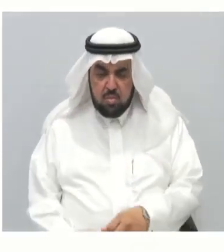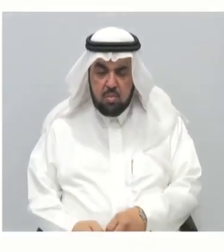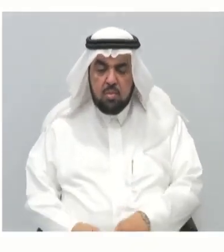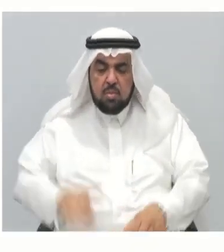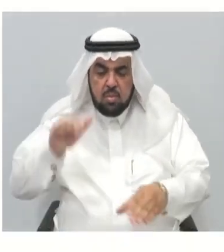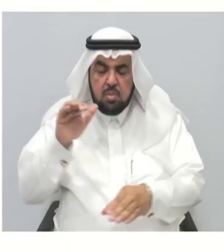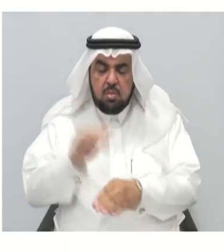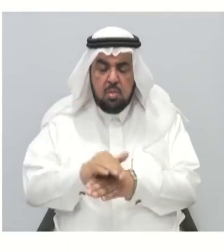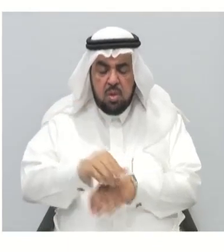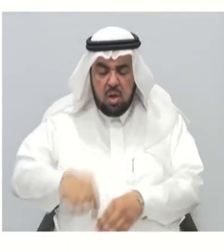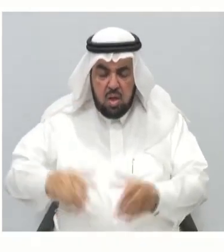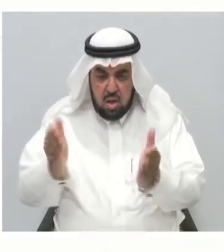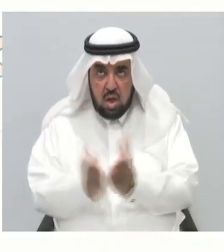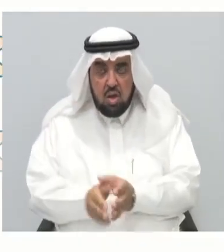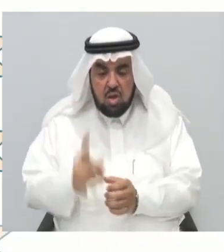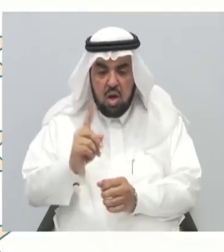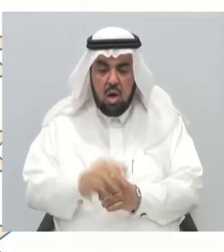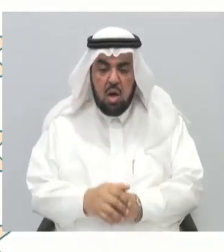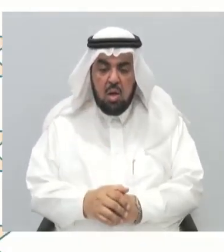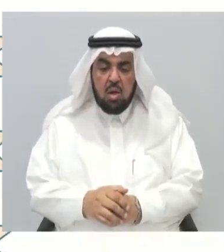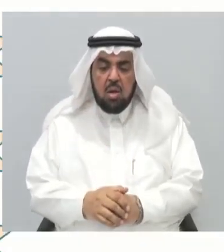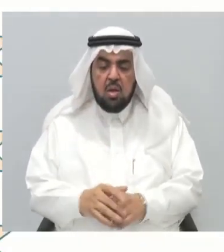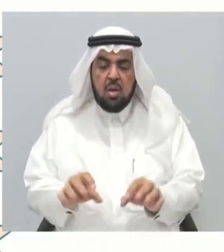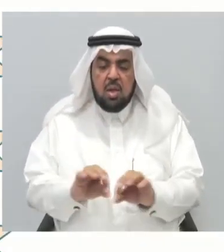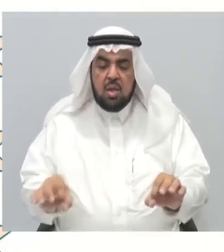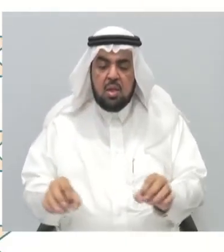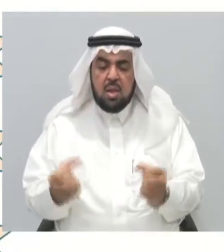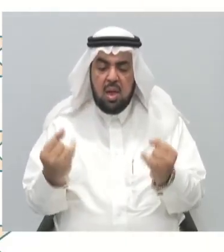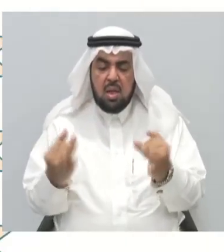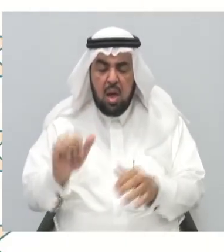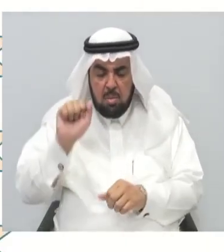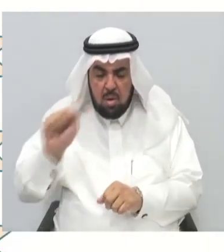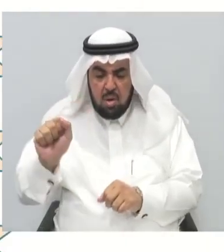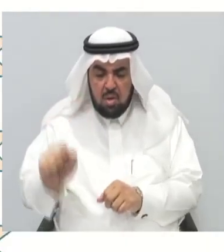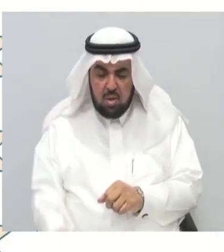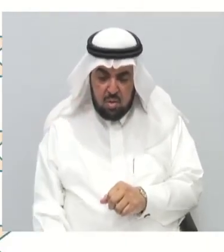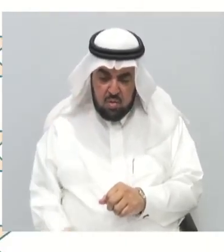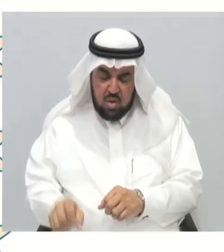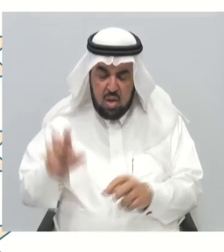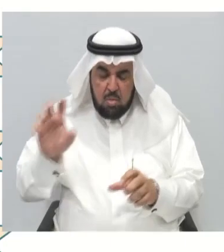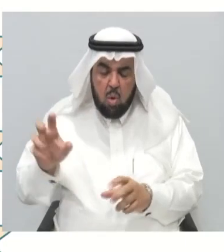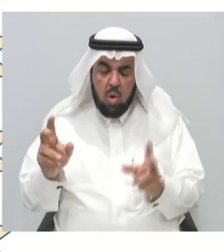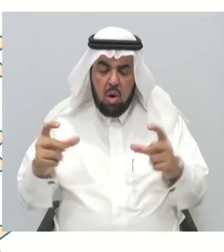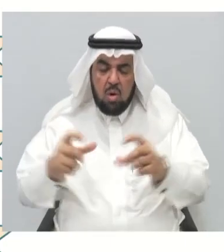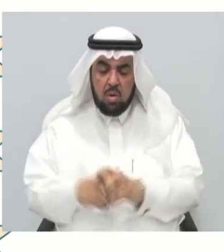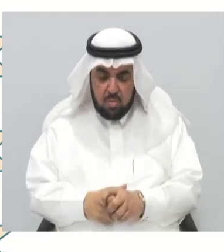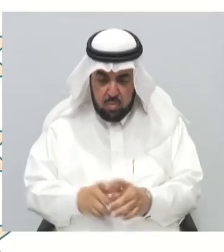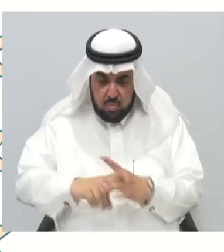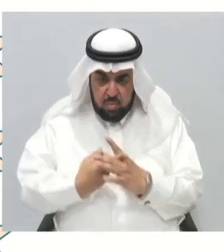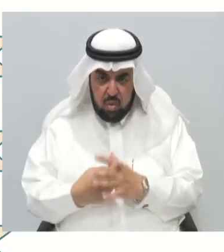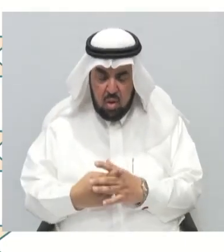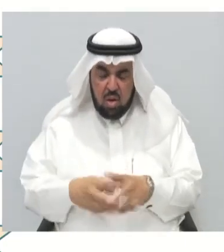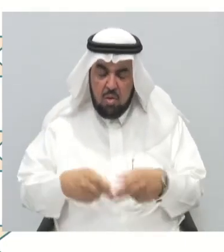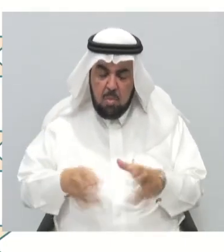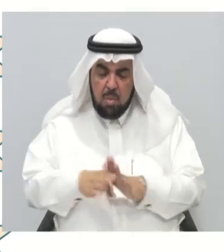ماذا سنتعلم في هذا الدرس باذن الله سنقوم بانشاء حساب خاص في الموقع وسنقوم بالبرمجه